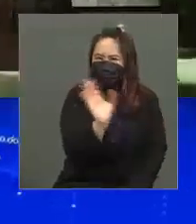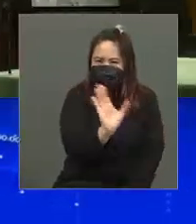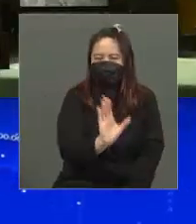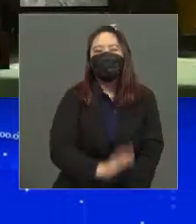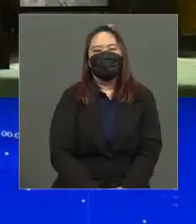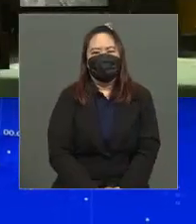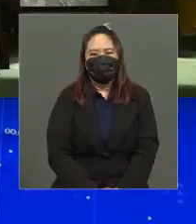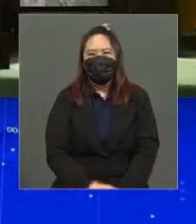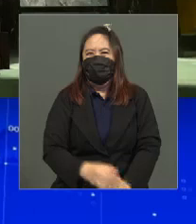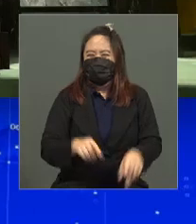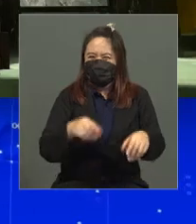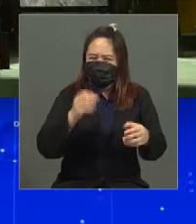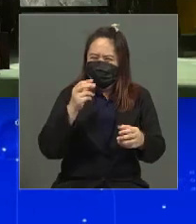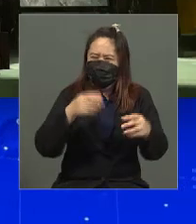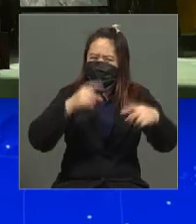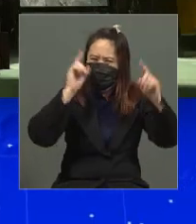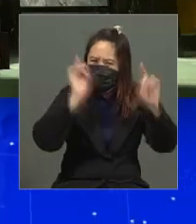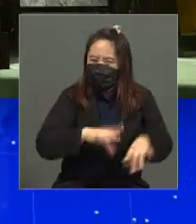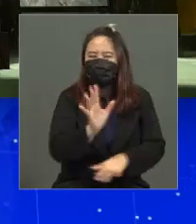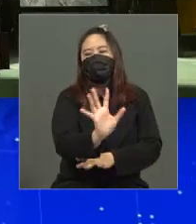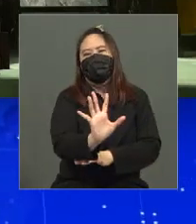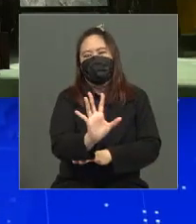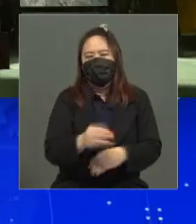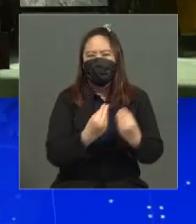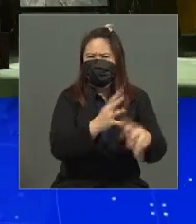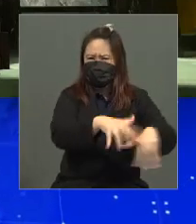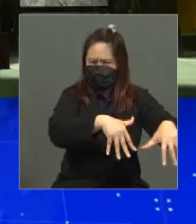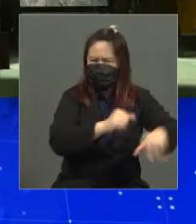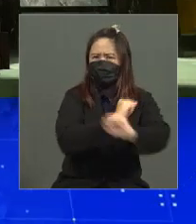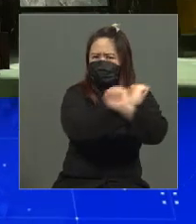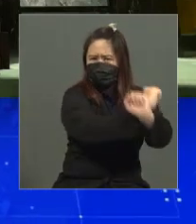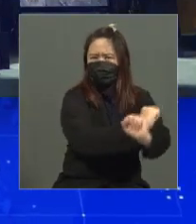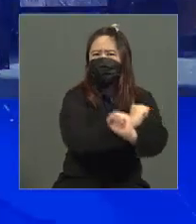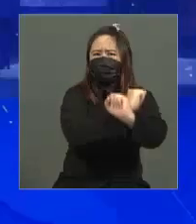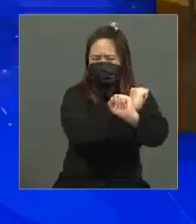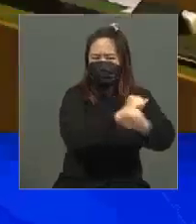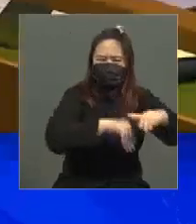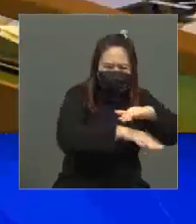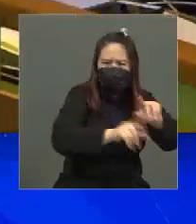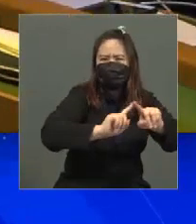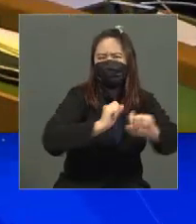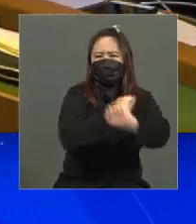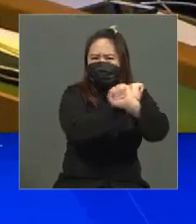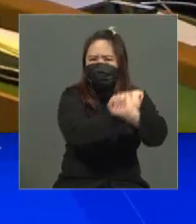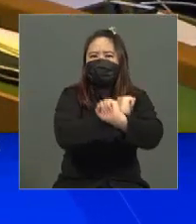นงดเว้นการใช้กำลังและประกนความปลอดภายให้แก่ผลเรือนและโครงสร้างพื้นฐานต่ ๆ ครับ